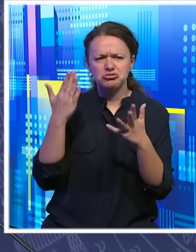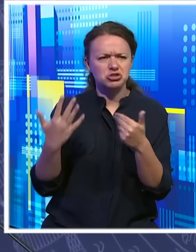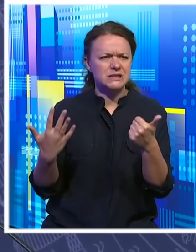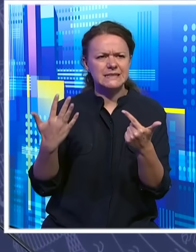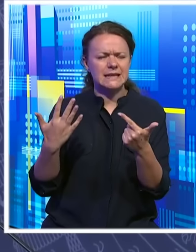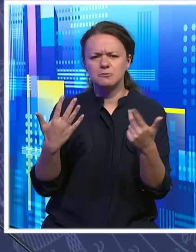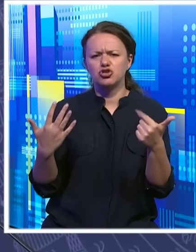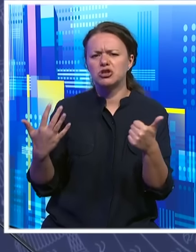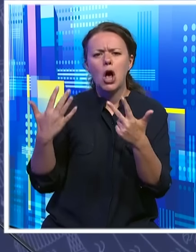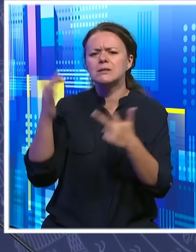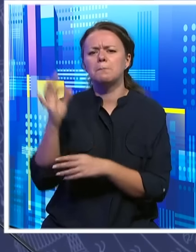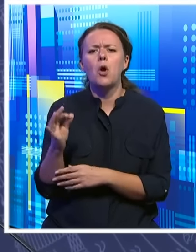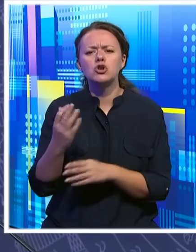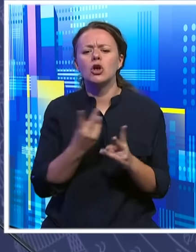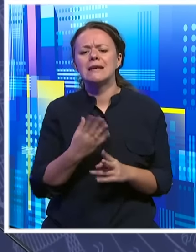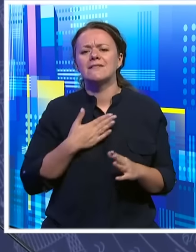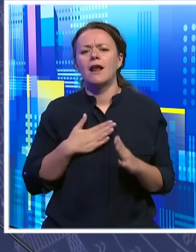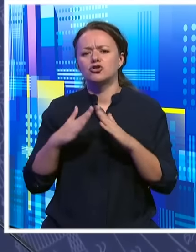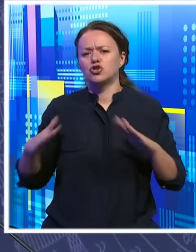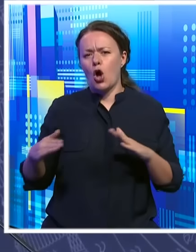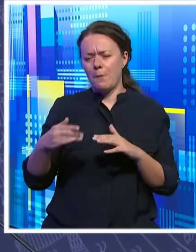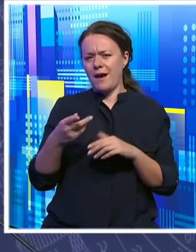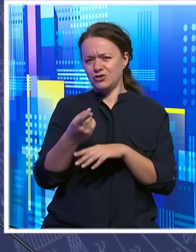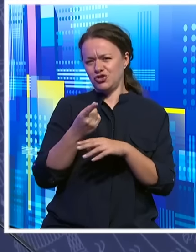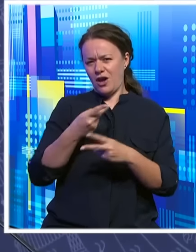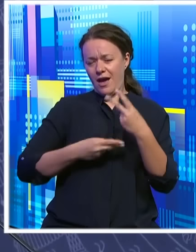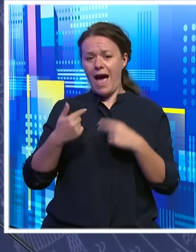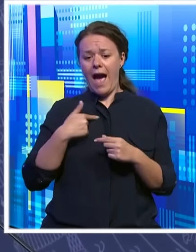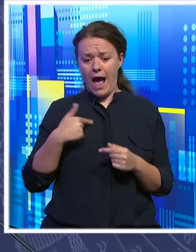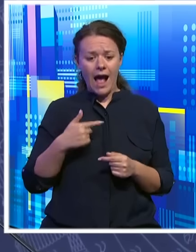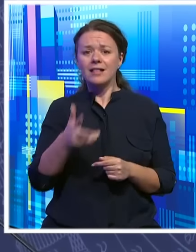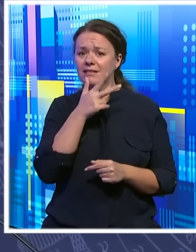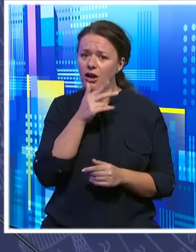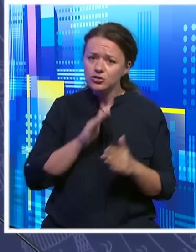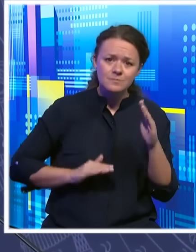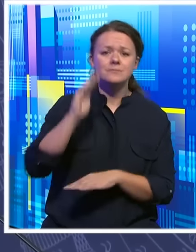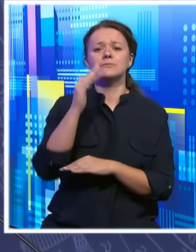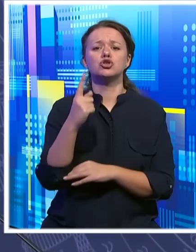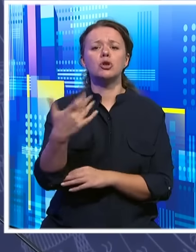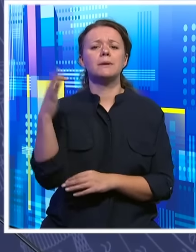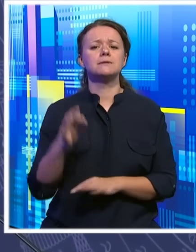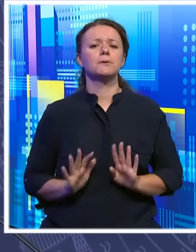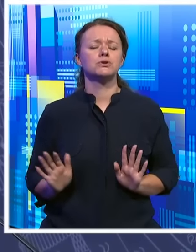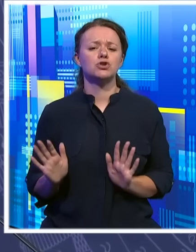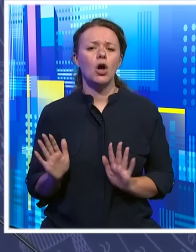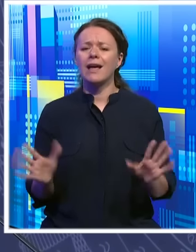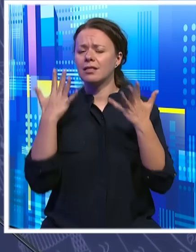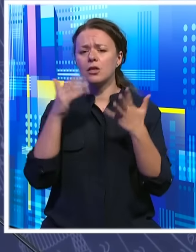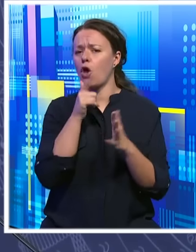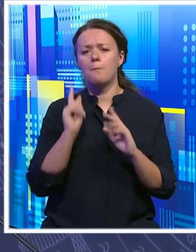67-68%. A ja tražim hitno kao vrhovni komandant da budu na 150%.